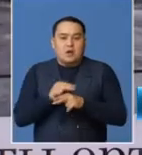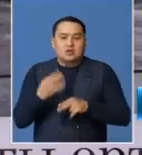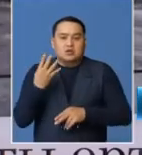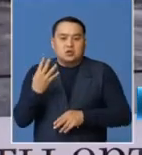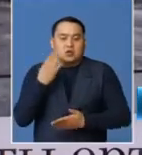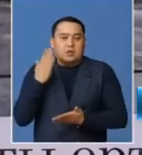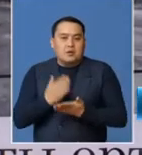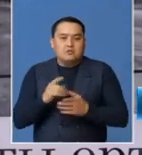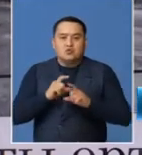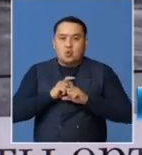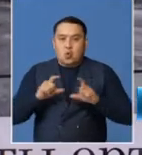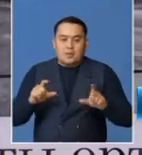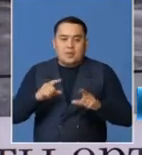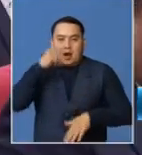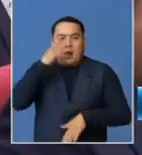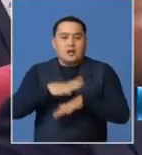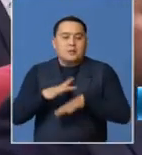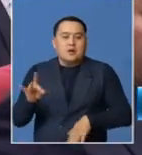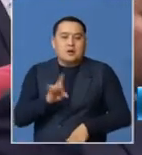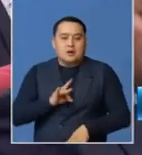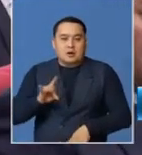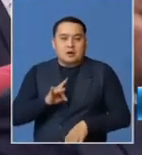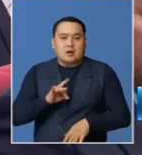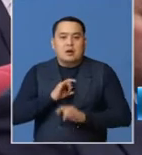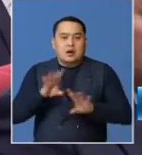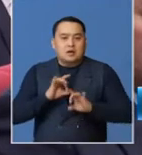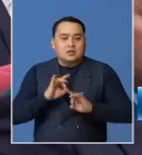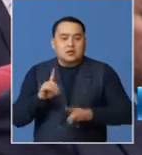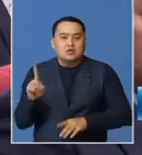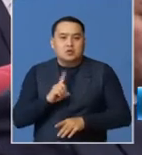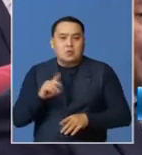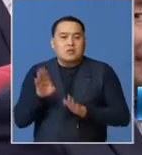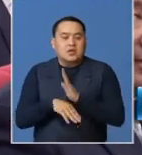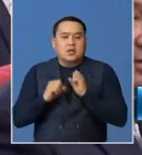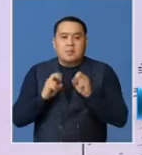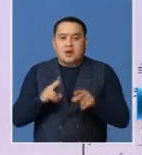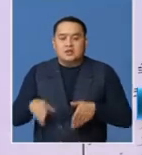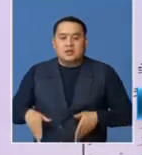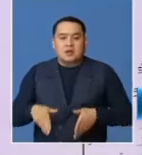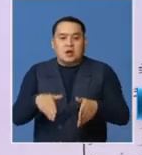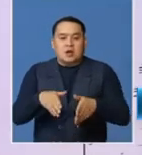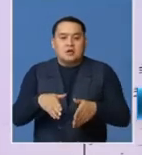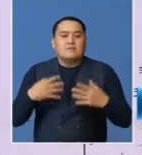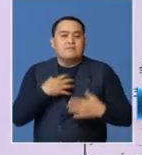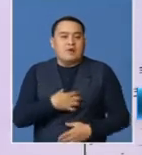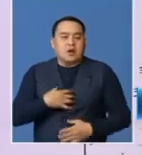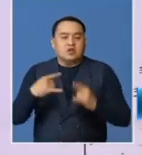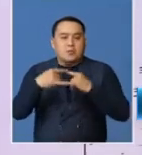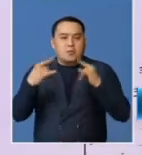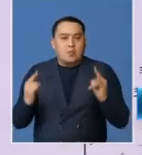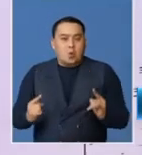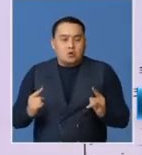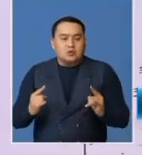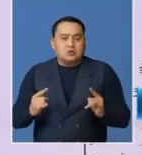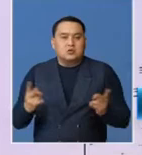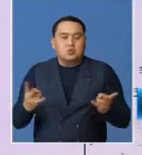4 имеющихся школ. Также аким района Жандарбек Далабаев отметил, что для безопасного перехода жителей крайне важен мост над железной